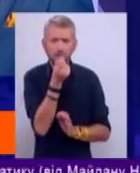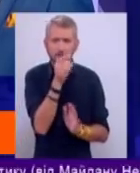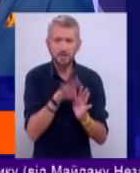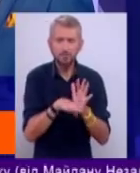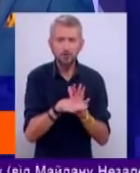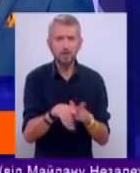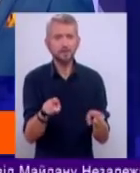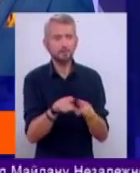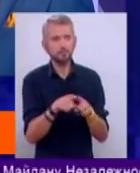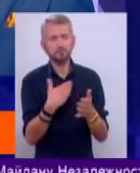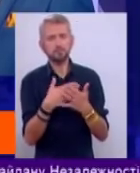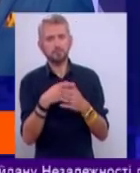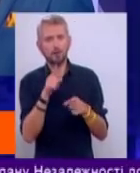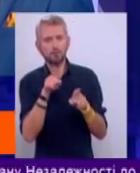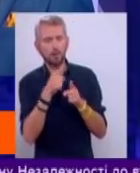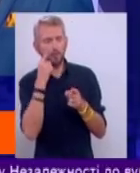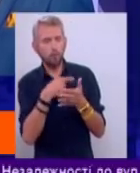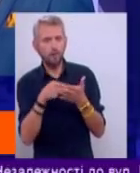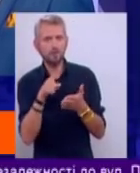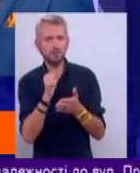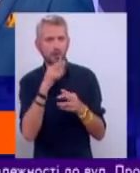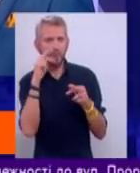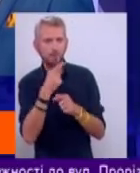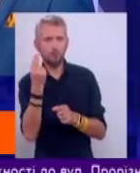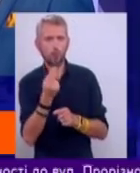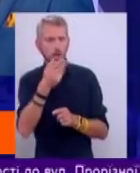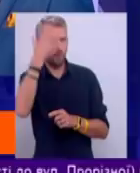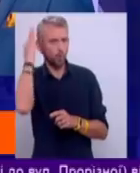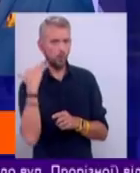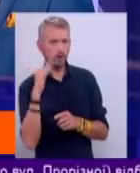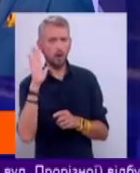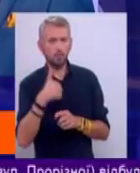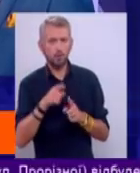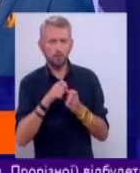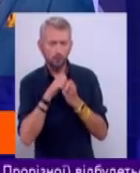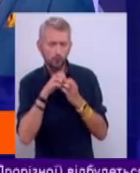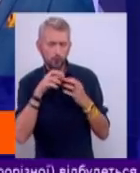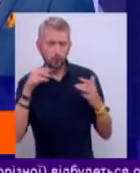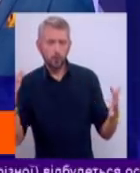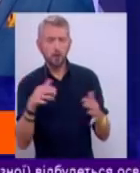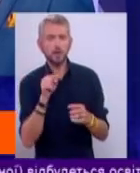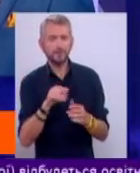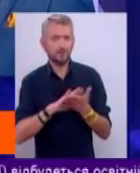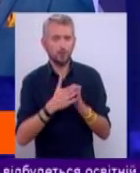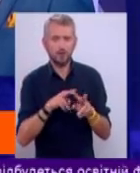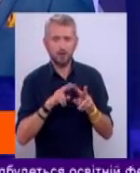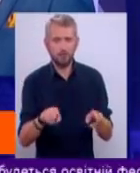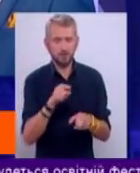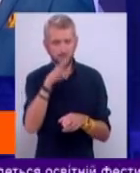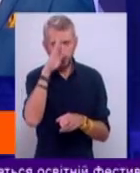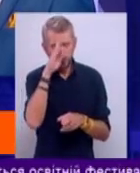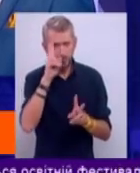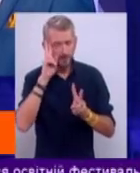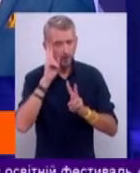такого от зауваження за не такий колір волосся. І потім цей конфлікт розкручується, і так само от в даній же ситуації з цим хлопчиком